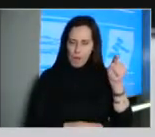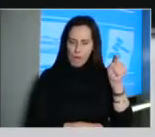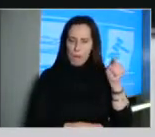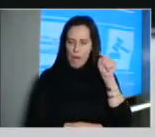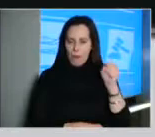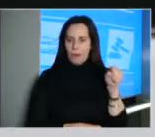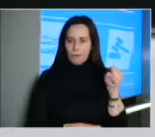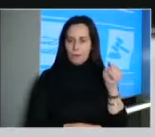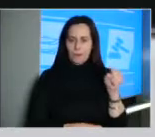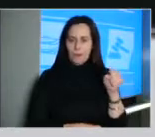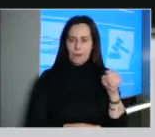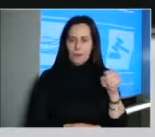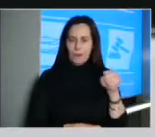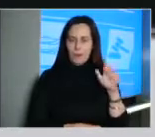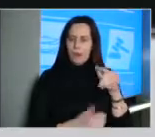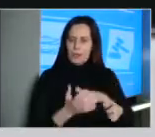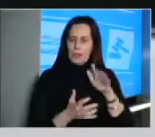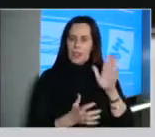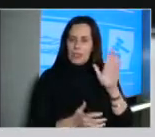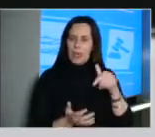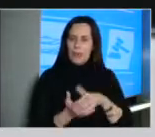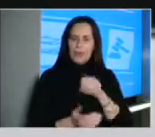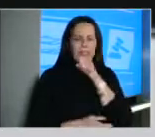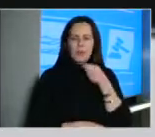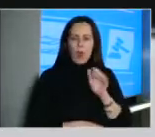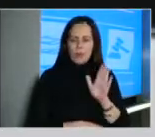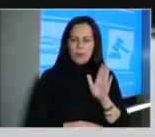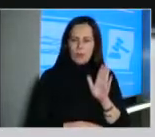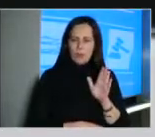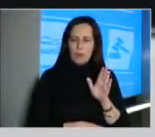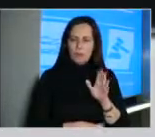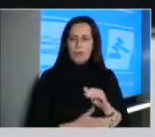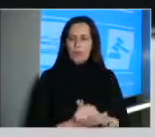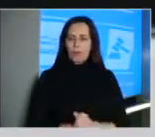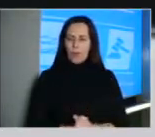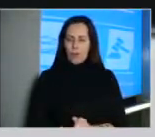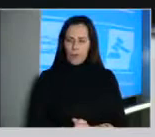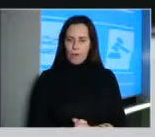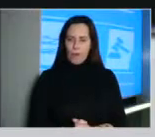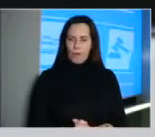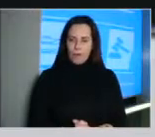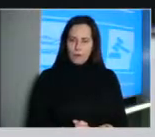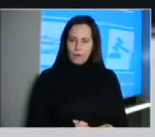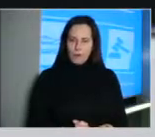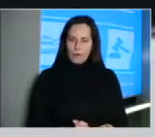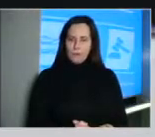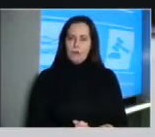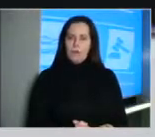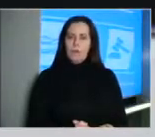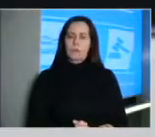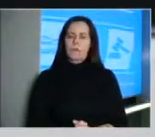וזה מיועד להרבה צרכים, אבל בין השאר לקצבאות זקנה. ותכף אני אגיד משהו על המבנה של קצבאות